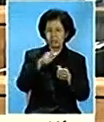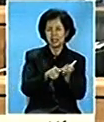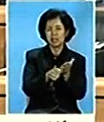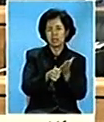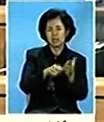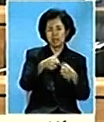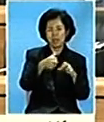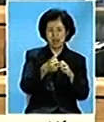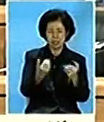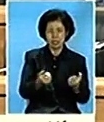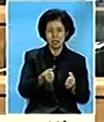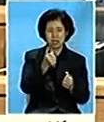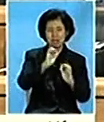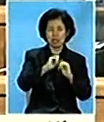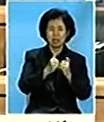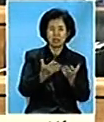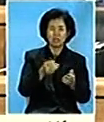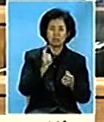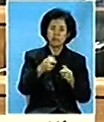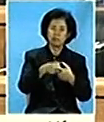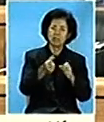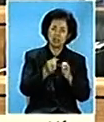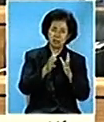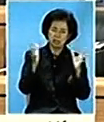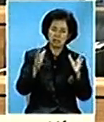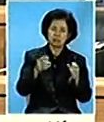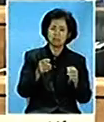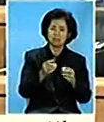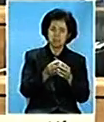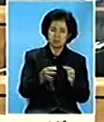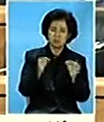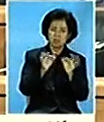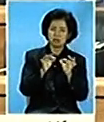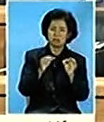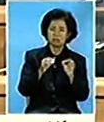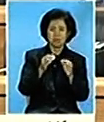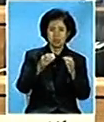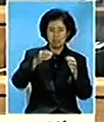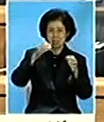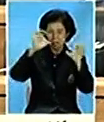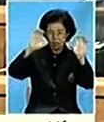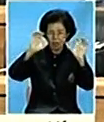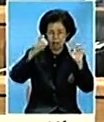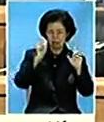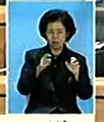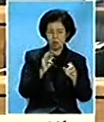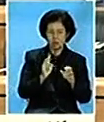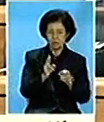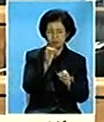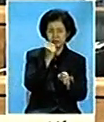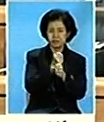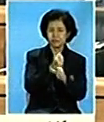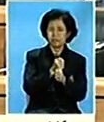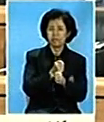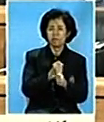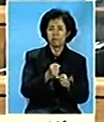ไรอันนี้เป็นปัญหาใหญ่ผมคิดว่าเป็นปัญหาเฉพาะหน้าที่รัฐบาลจะต้องรีบดำเนินการโดย